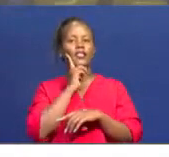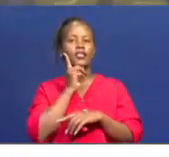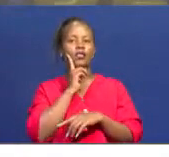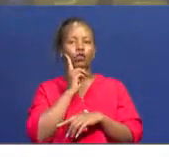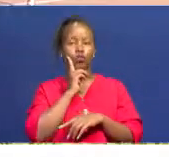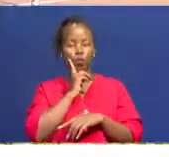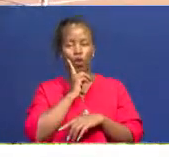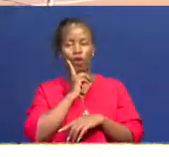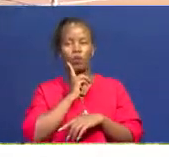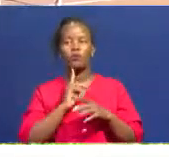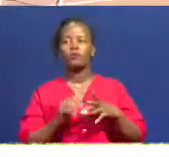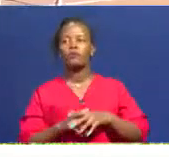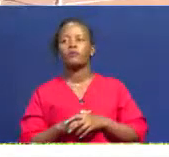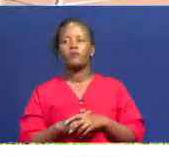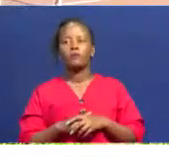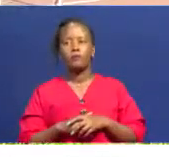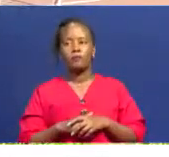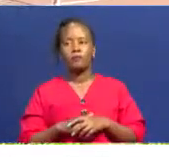Parklands.